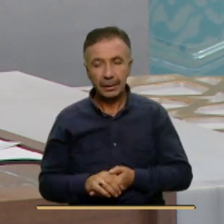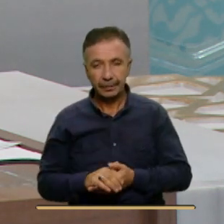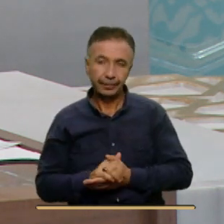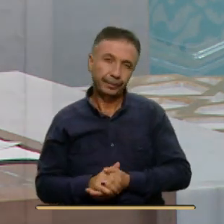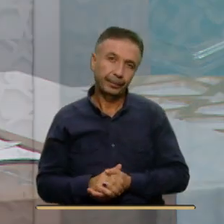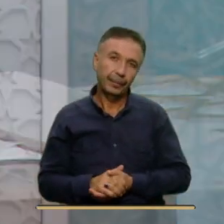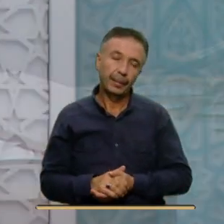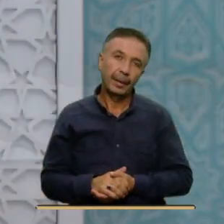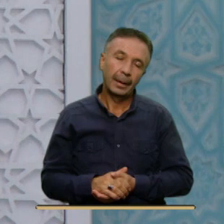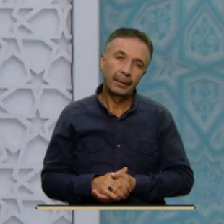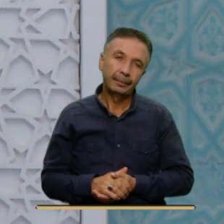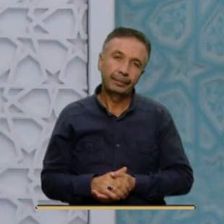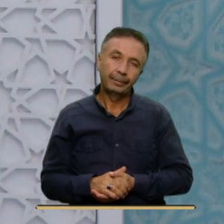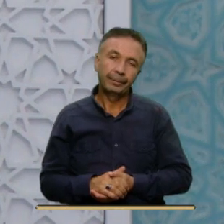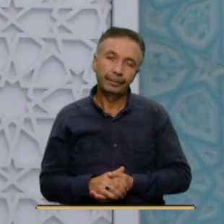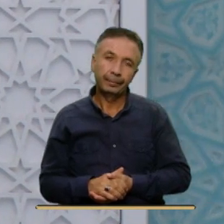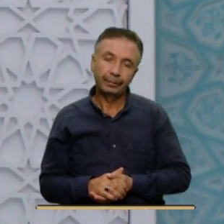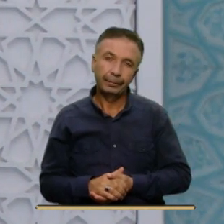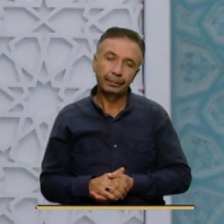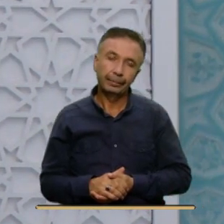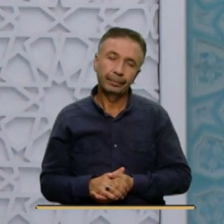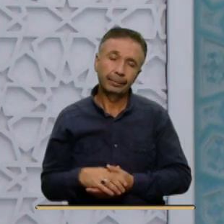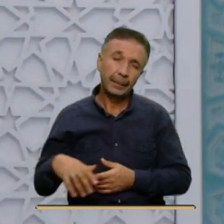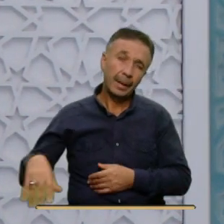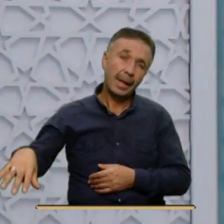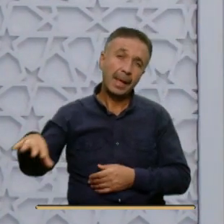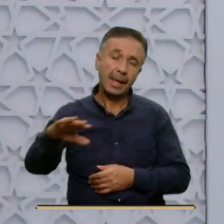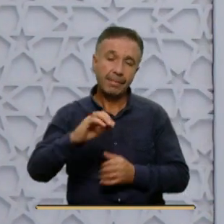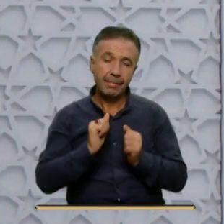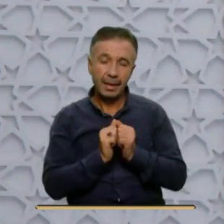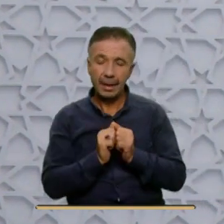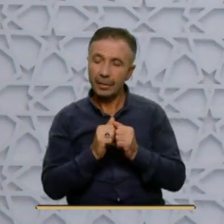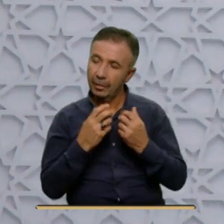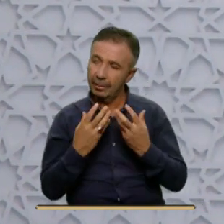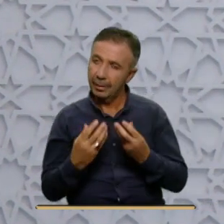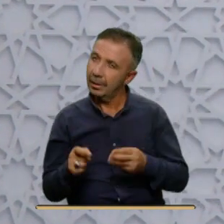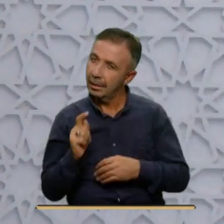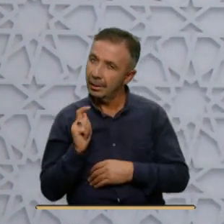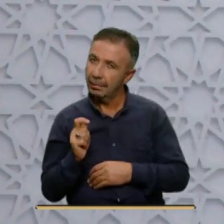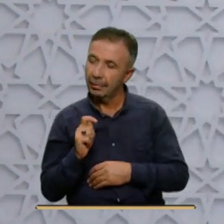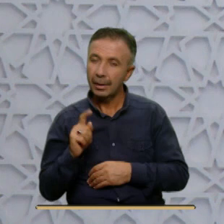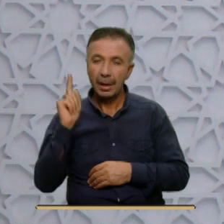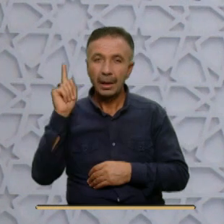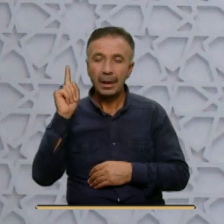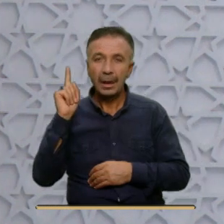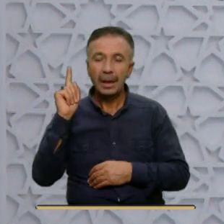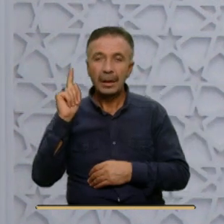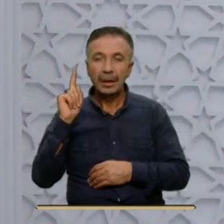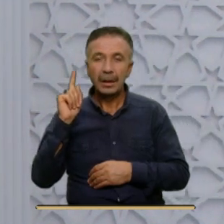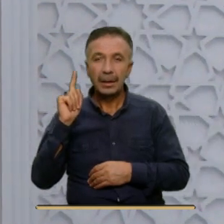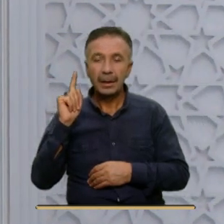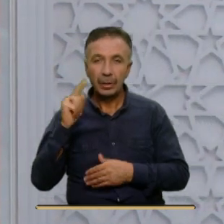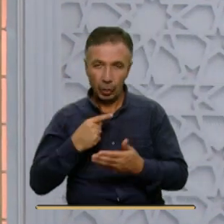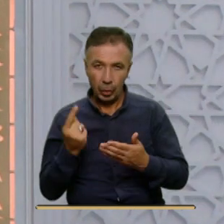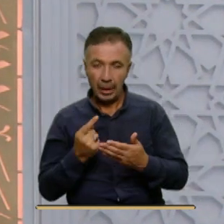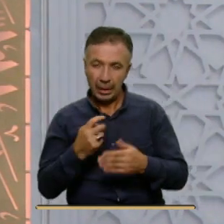وَاَتَصِمُوا بِحَبْلِ اللّٰهِ جَمِيعًا Hep birlikte olmak zorundayız. Allah'ın ipine ferden sarılmak